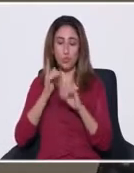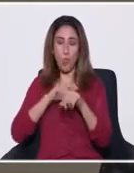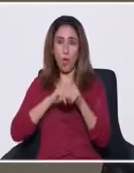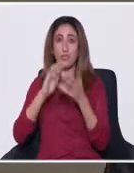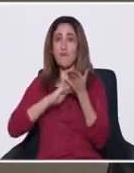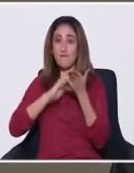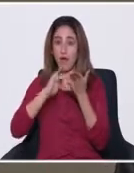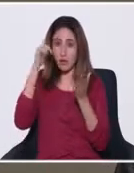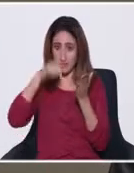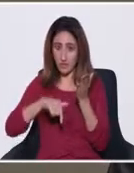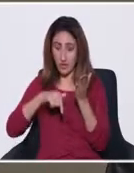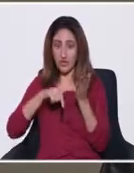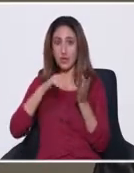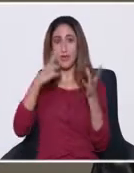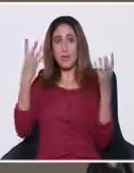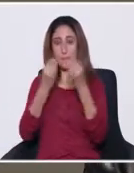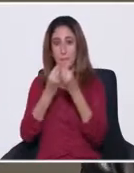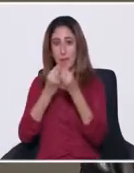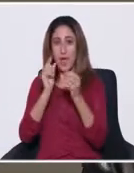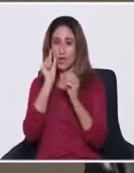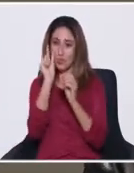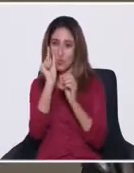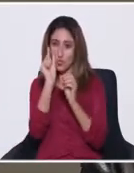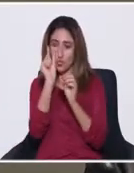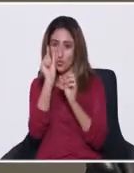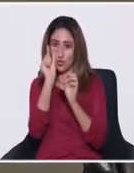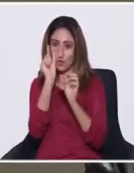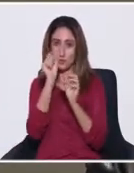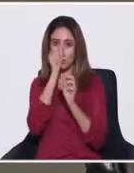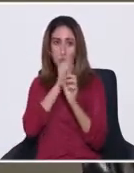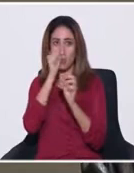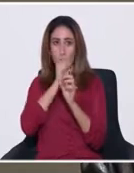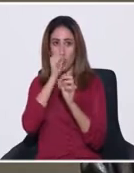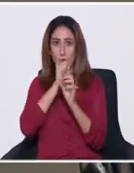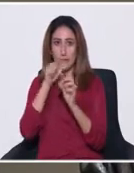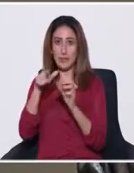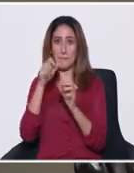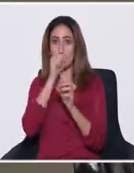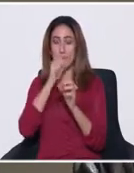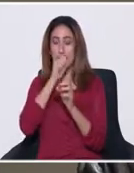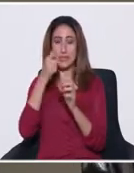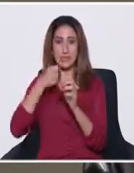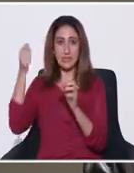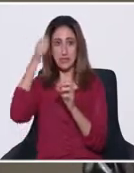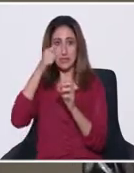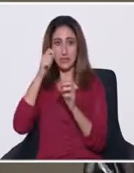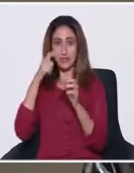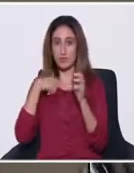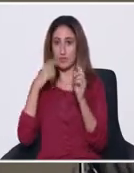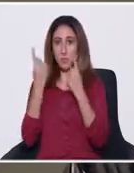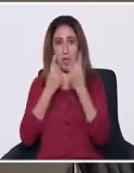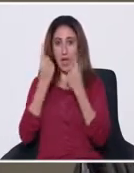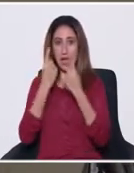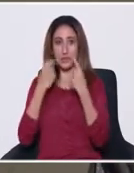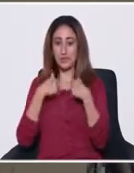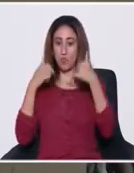لها هو دورك هيبقى صغير فيها شويه لانه دور المغني اللي معاهم مش بيبقى بيغني كتير. قالت لي انا لو هطلع اقف معاهم